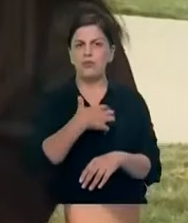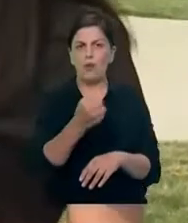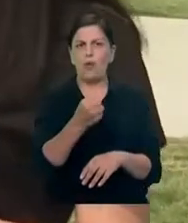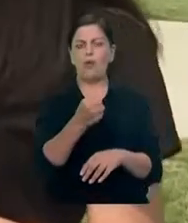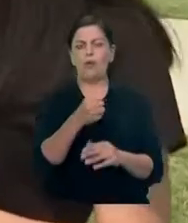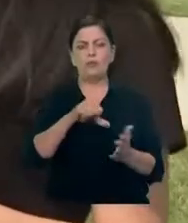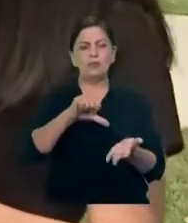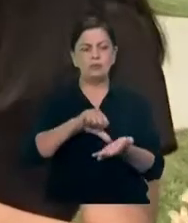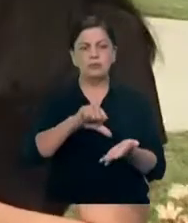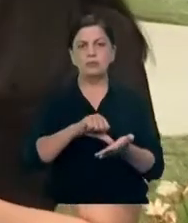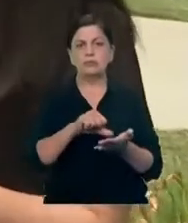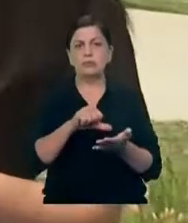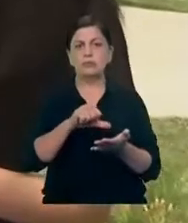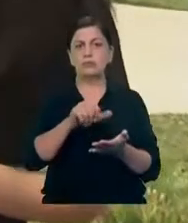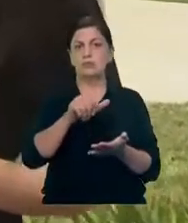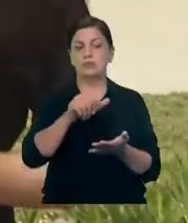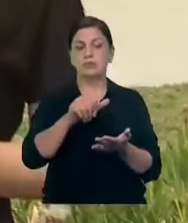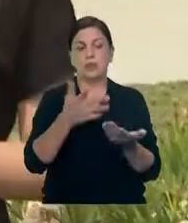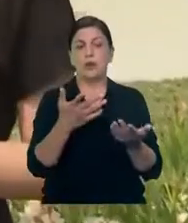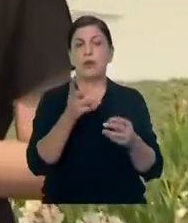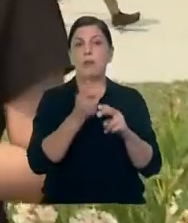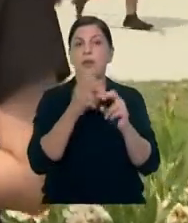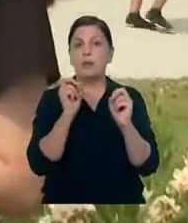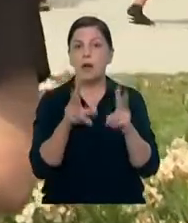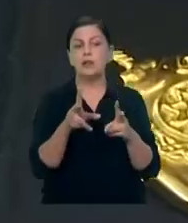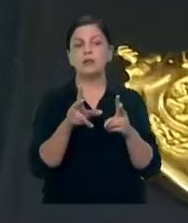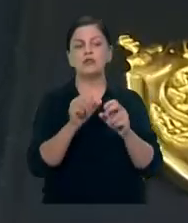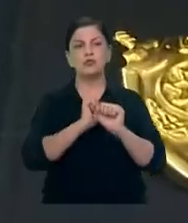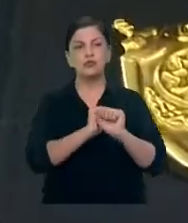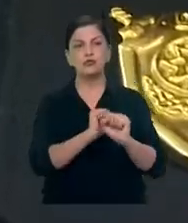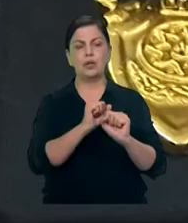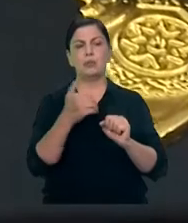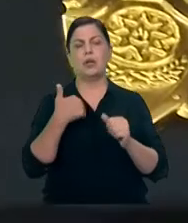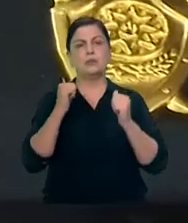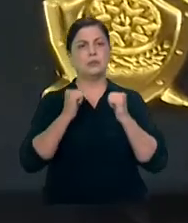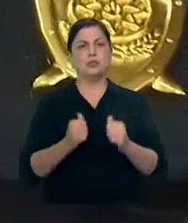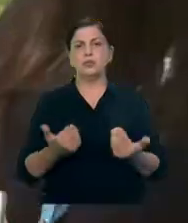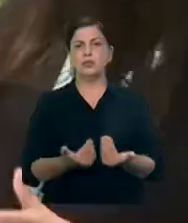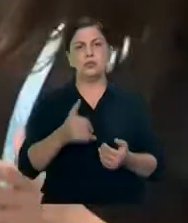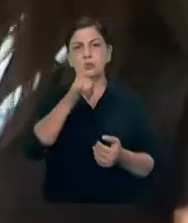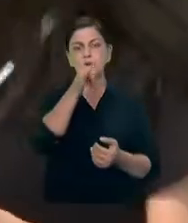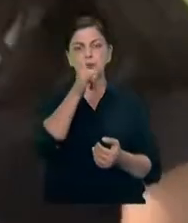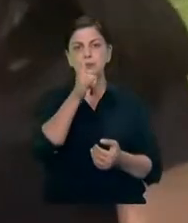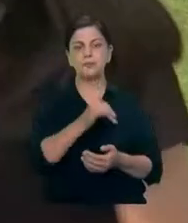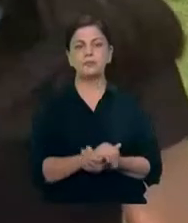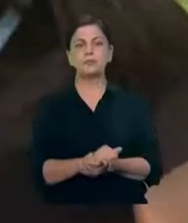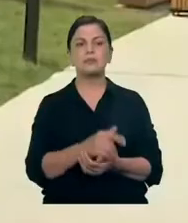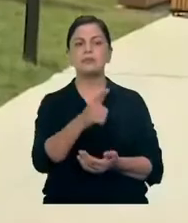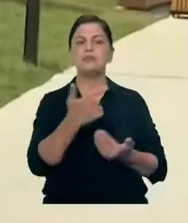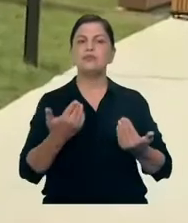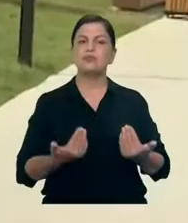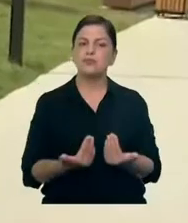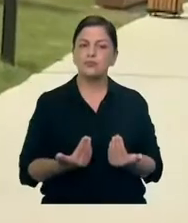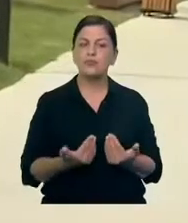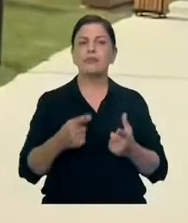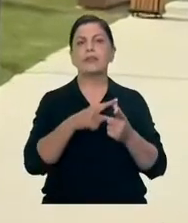sabitliyin təminatçısı, təhlükəsinin təminatçısı olmasa, əlbəttə ki, biz belə rahat yaşaya bilməliyik. Bəs iş və şəxsi həyat? Bu